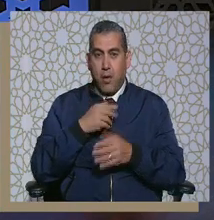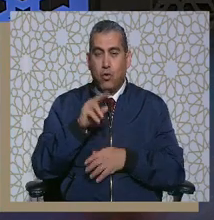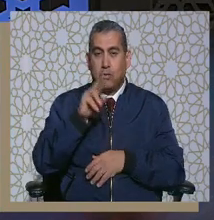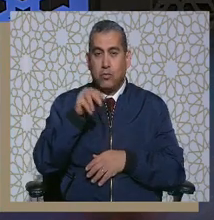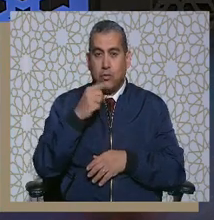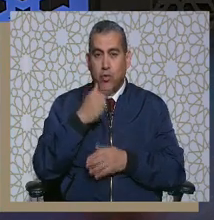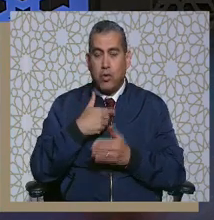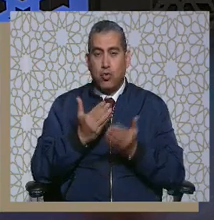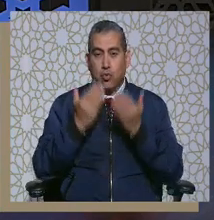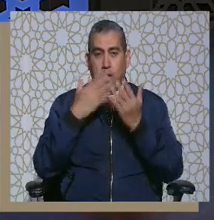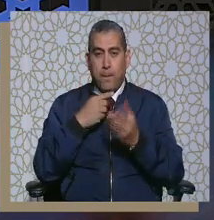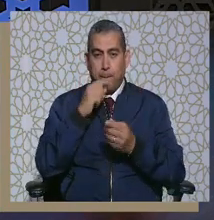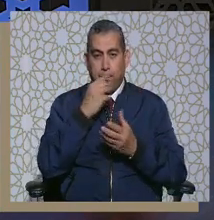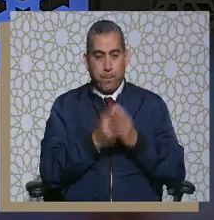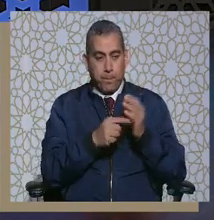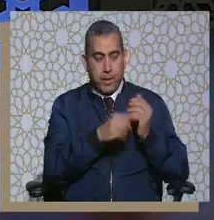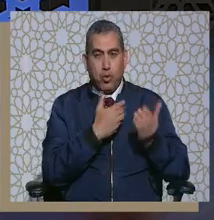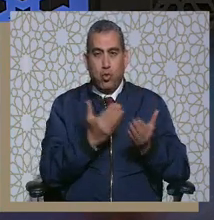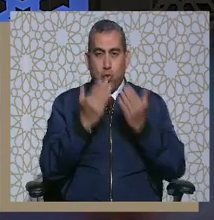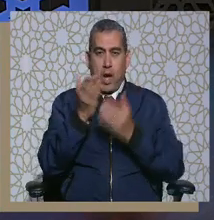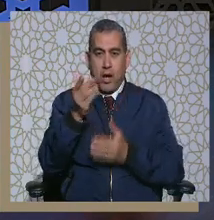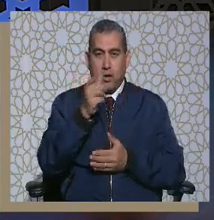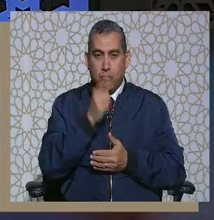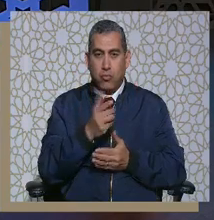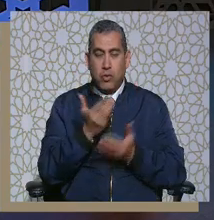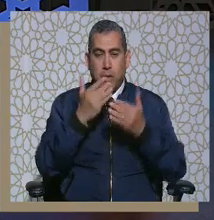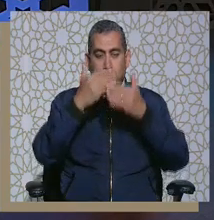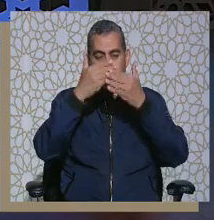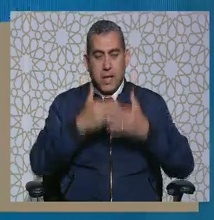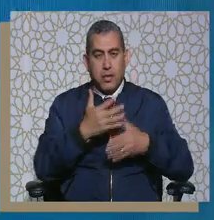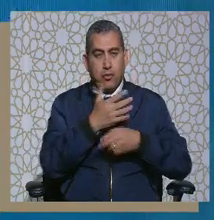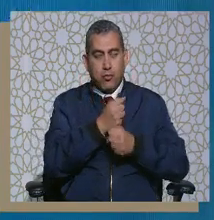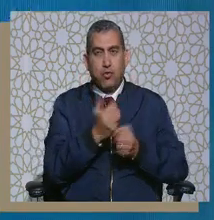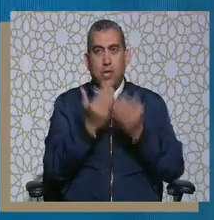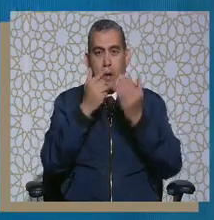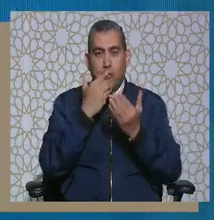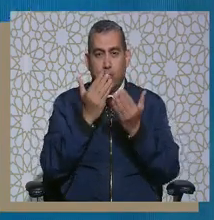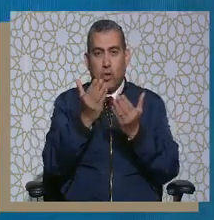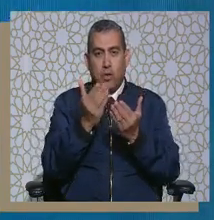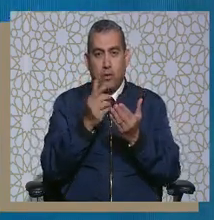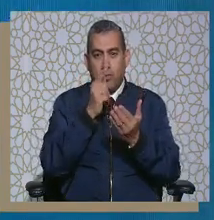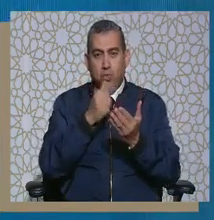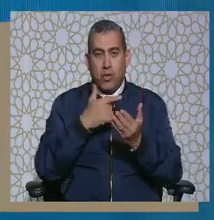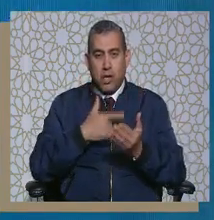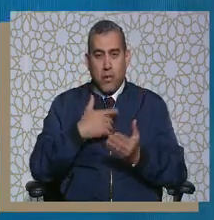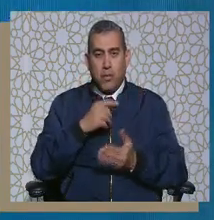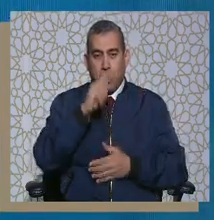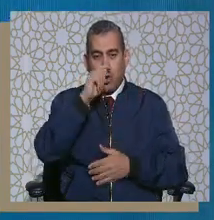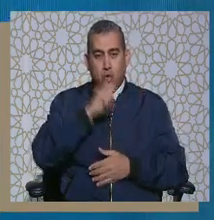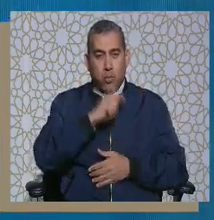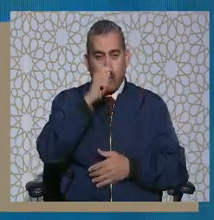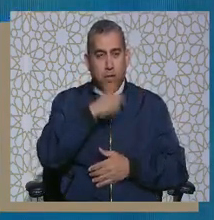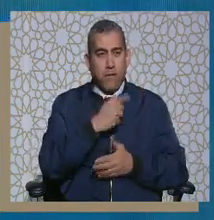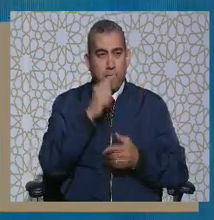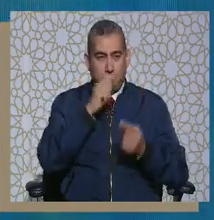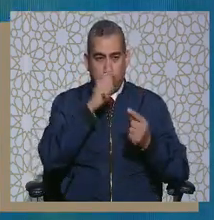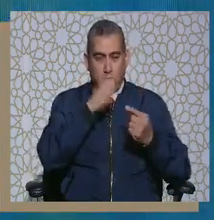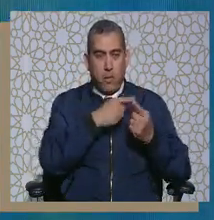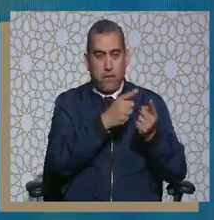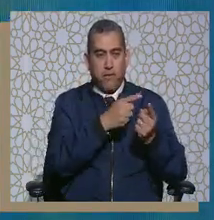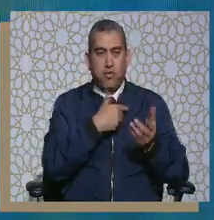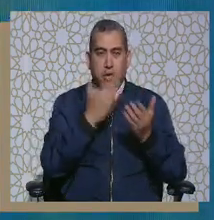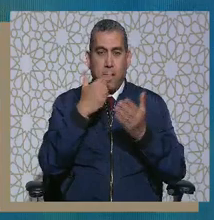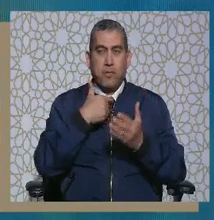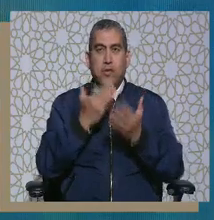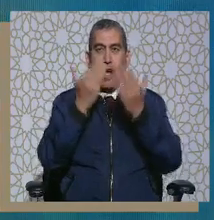لي انا وبناتي بالستر وكده و وان ما حدش يظلمنا عشان في ناس ظلمتنا ربنا يوسع